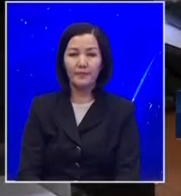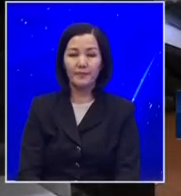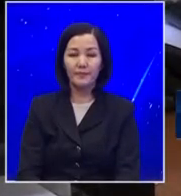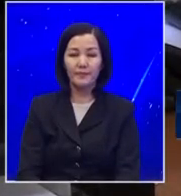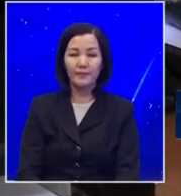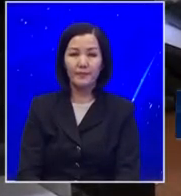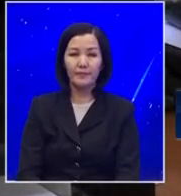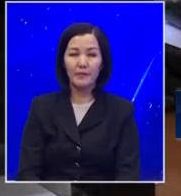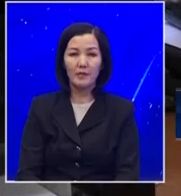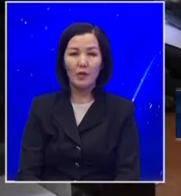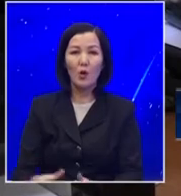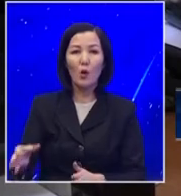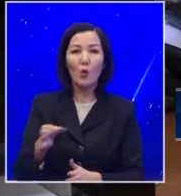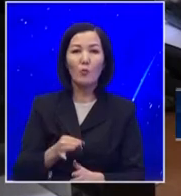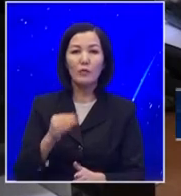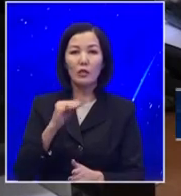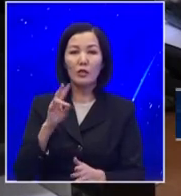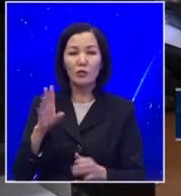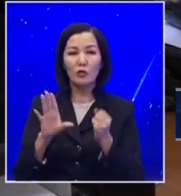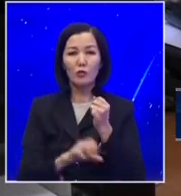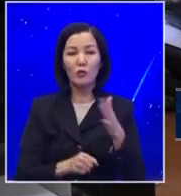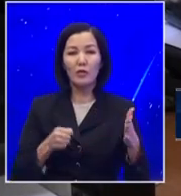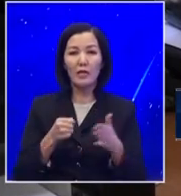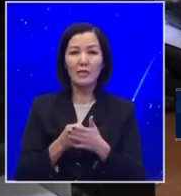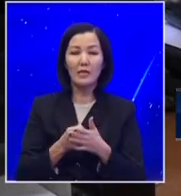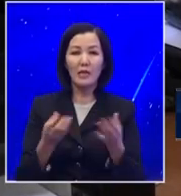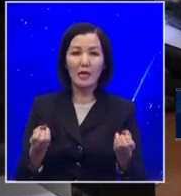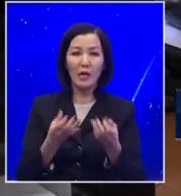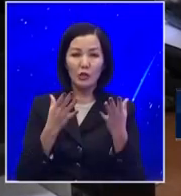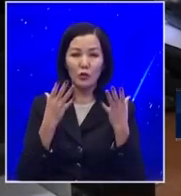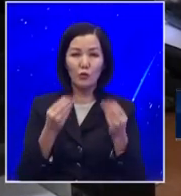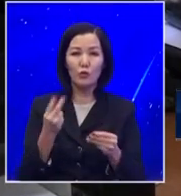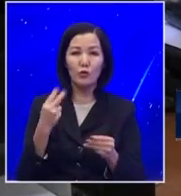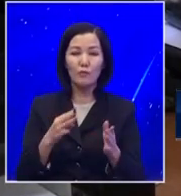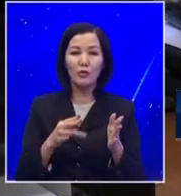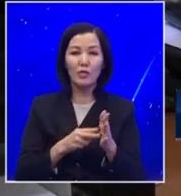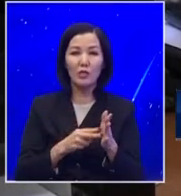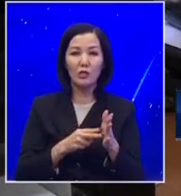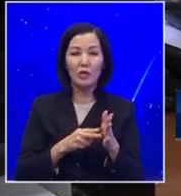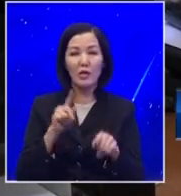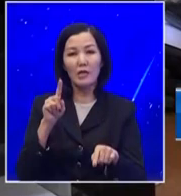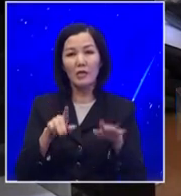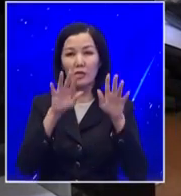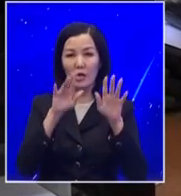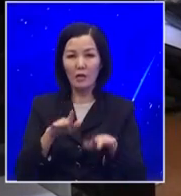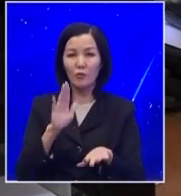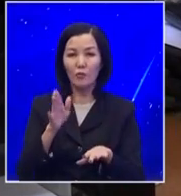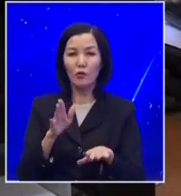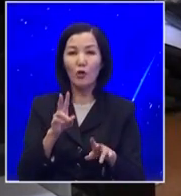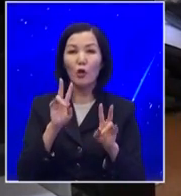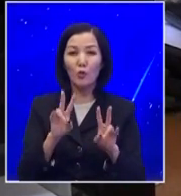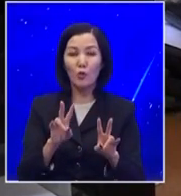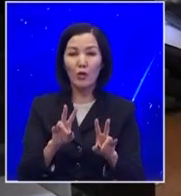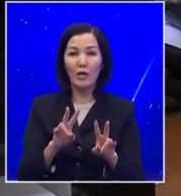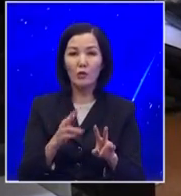осадков. Облыста желтоқсанның соңына дейін күн ашық болды. 27 желтоқсанда кей жерлерде қар жауады деп күтілуде. Сондай ақ,